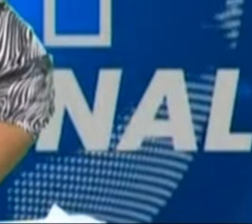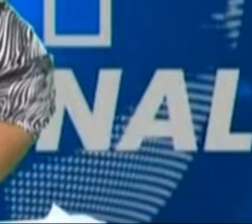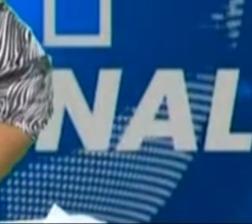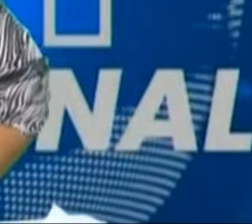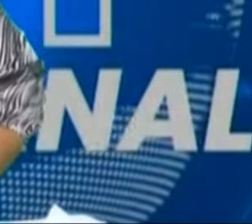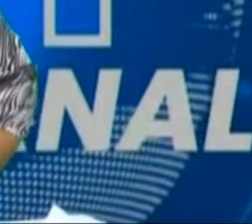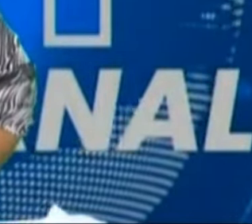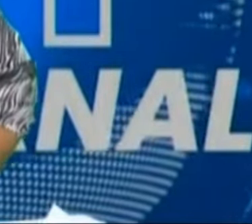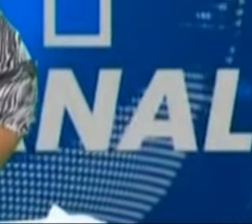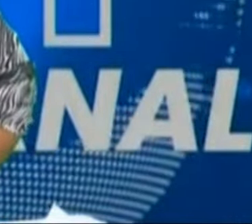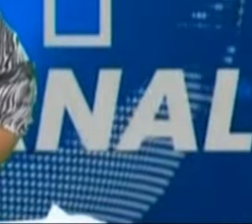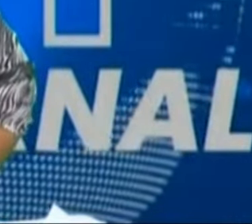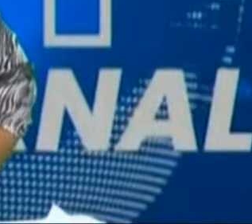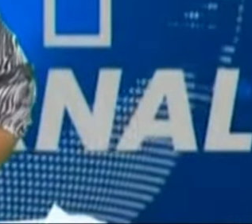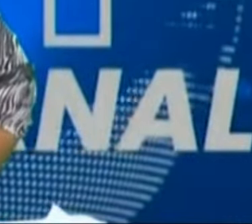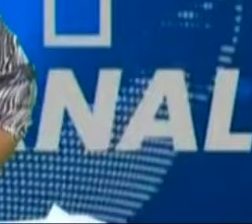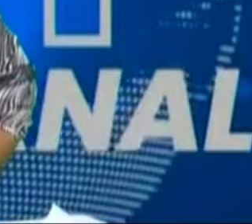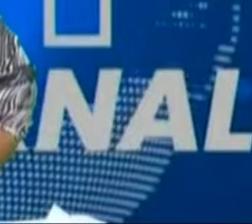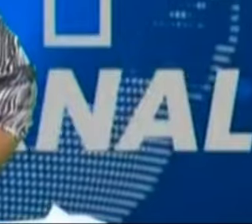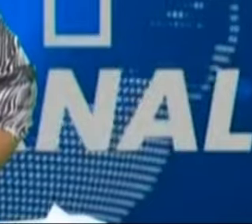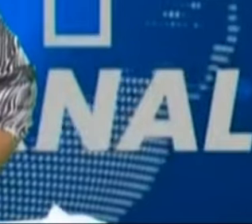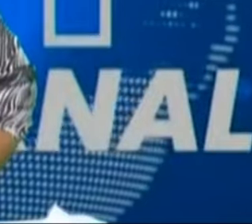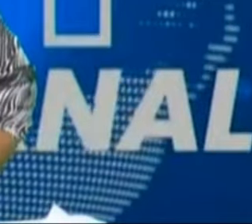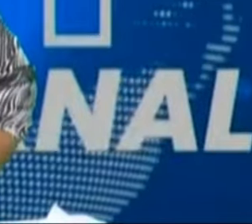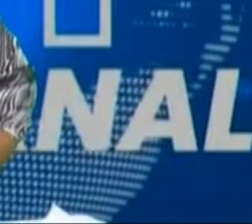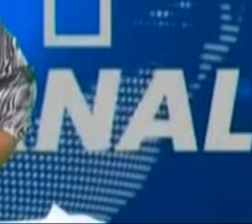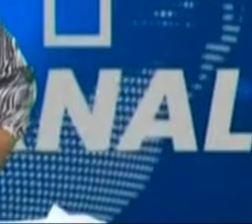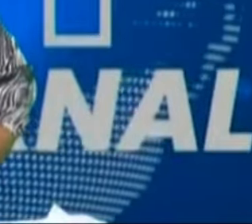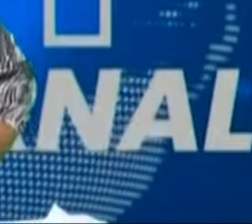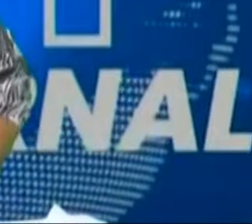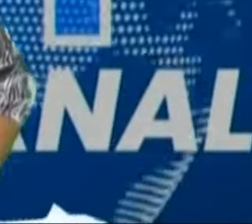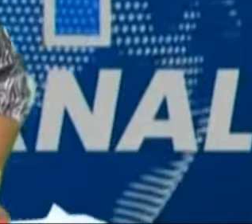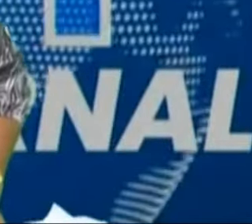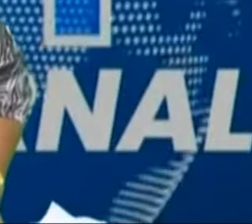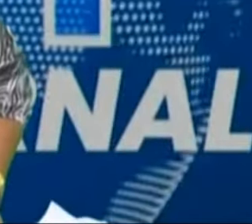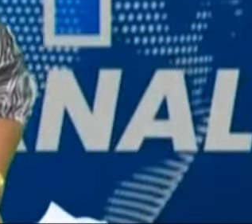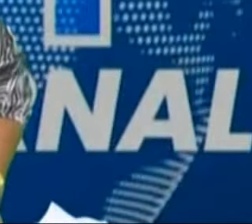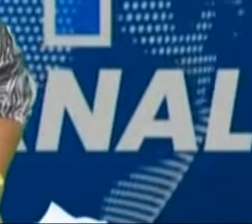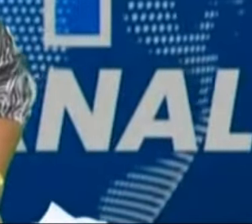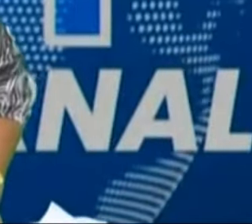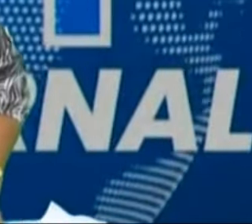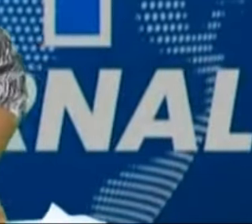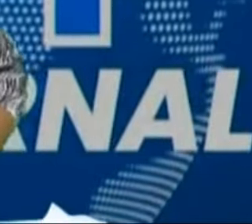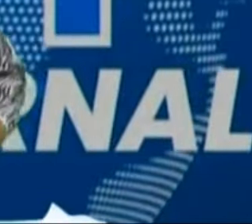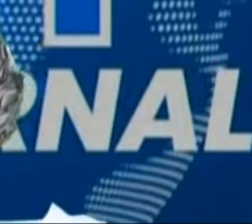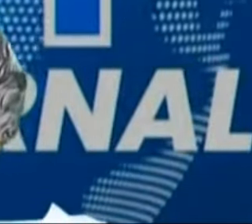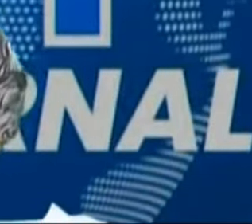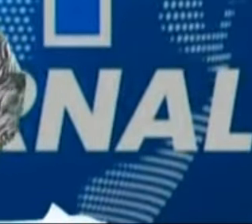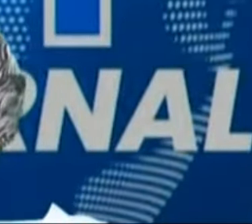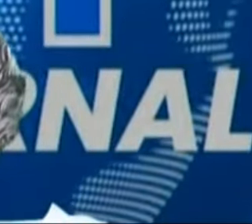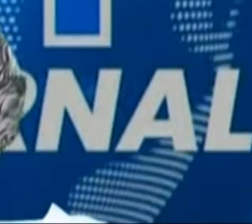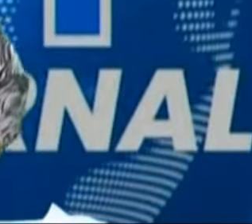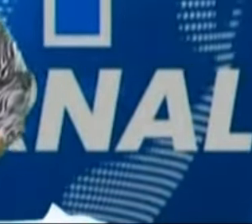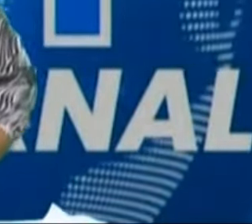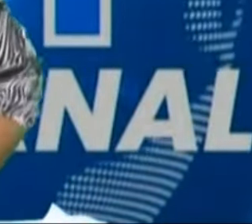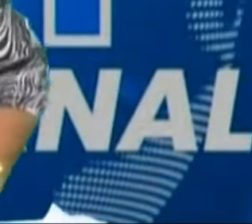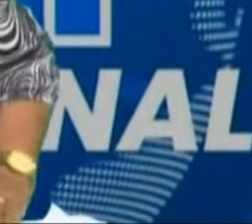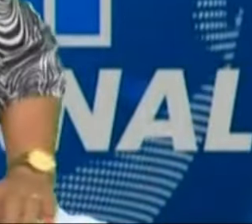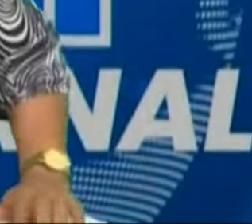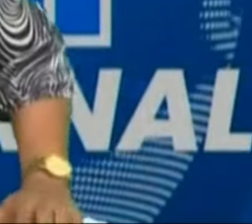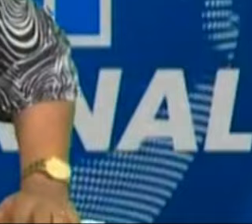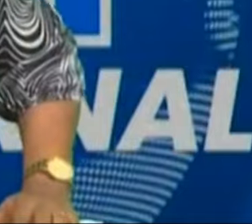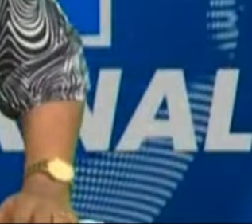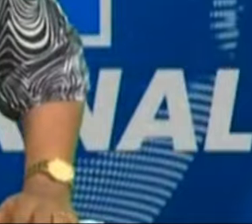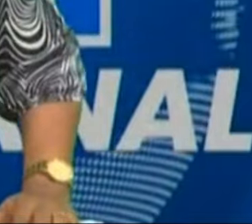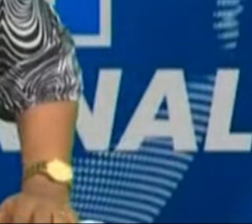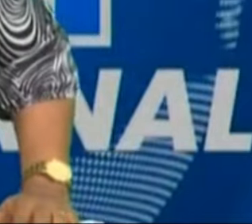son implication comme facilitateur dans la résolution pacifique de la crise politique au Tchad. Des